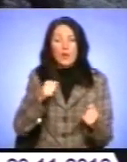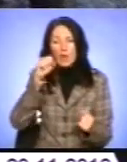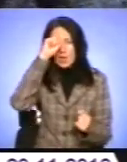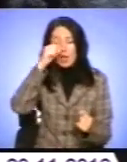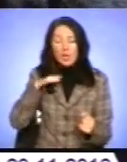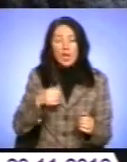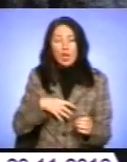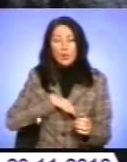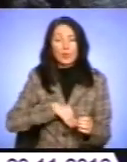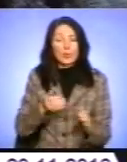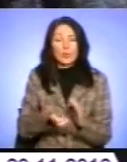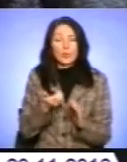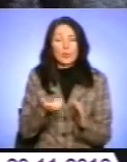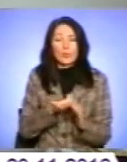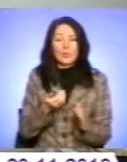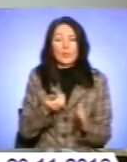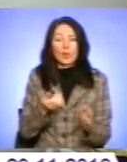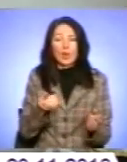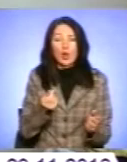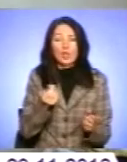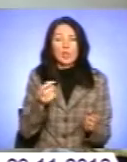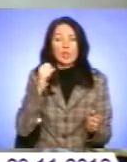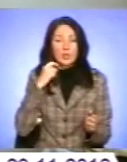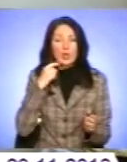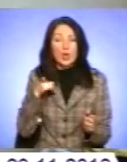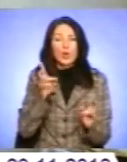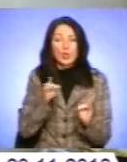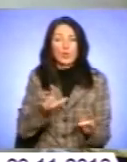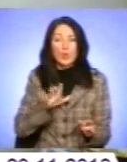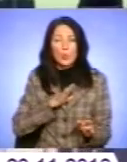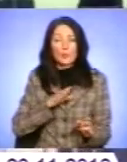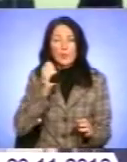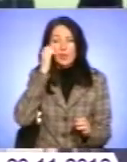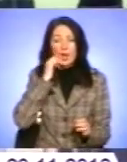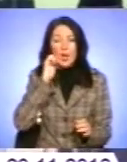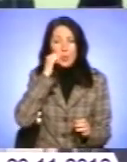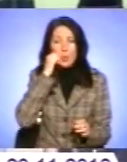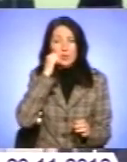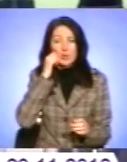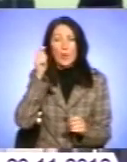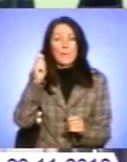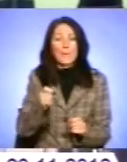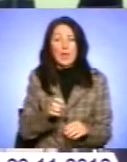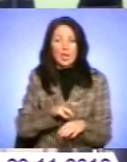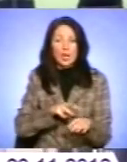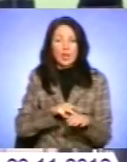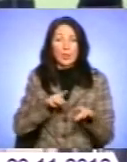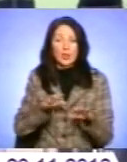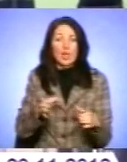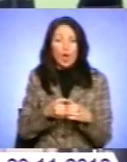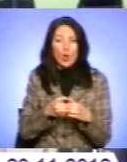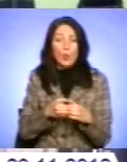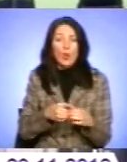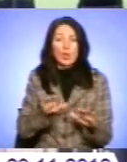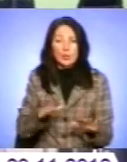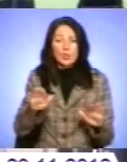бо бракнуло грошей на спиртне, а його жертвою стала старенька бабуся. Виїздом слідчо-оперативної групи на місце події було